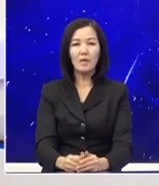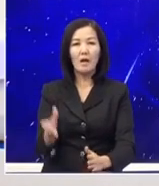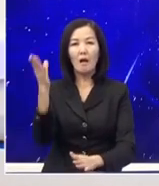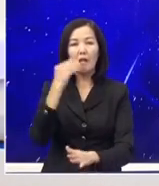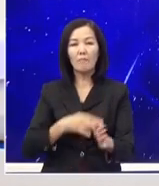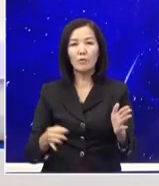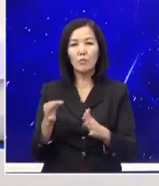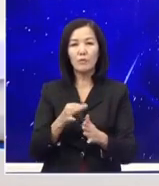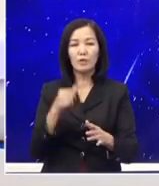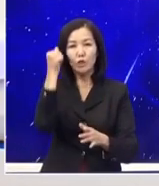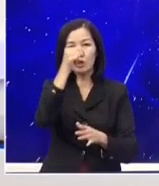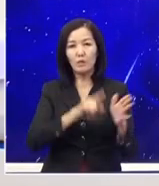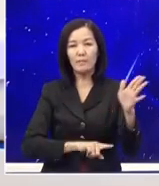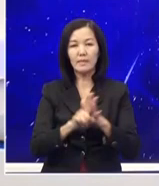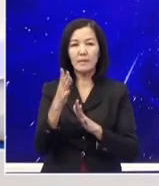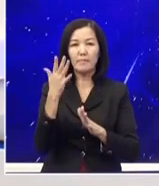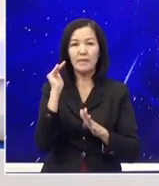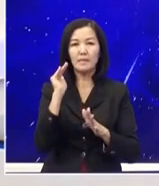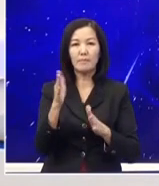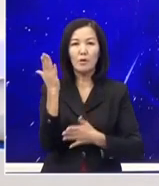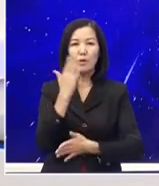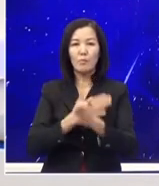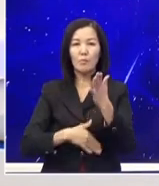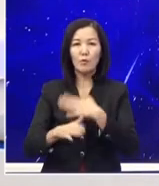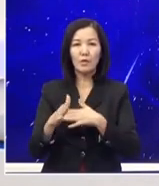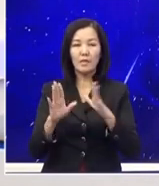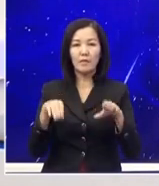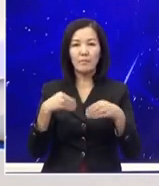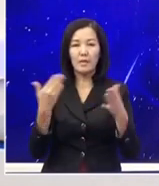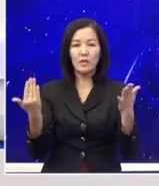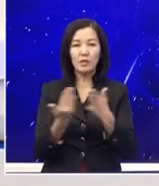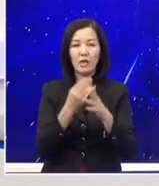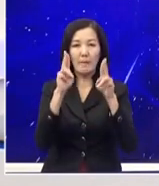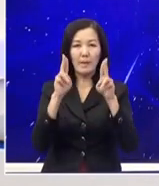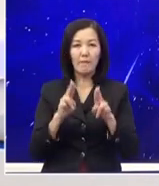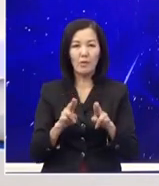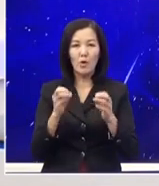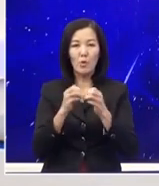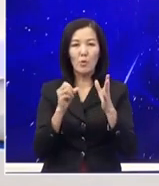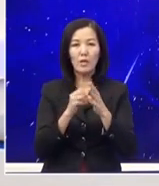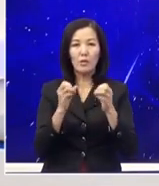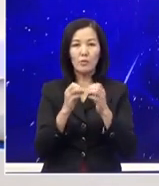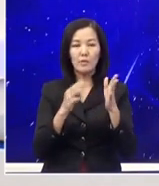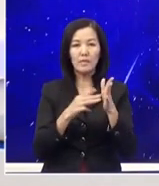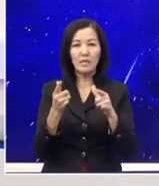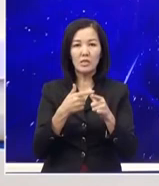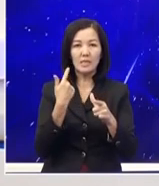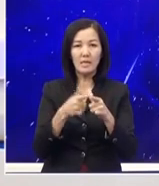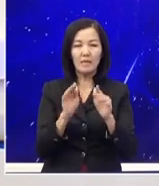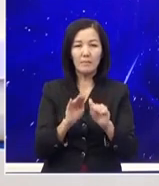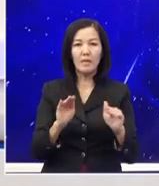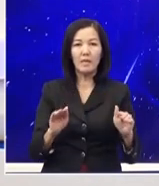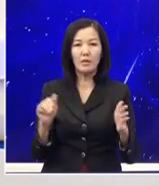Облыста жыл басынан бері 5 мыңнан аса адамға мүгедектік статусы берілген. Жаңа қағидат бойынша 16-18 жас аралығындағы